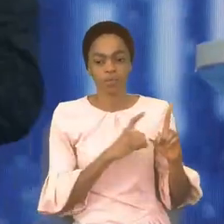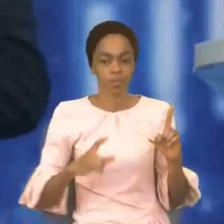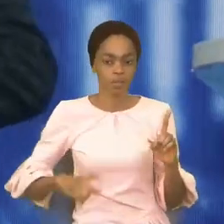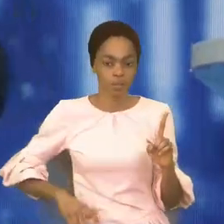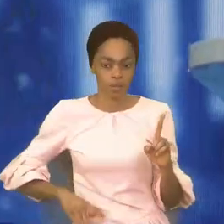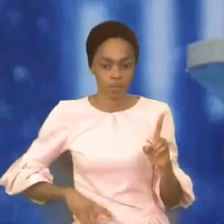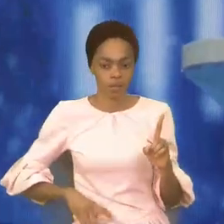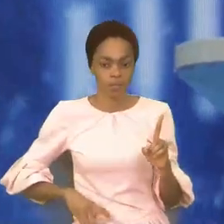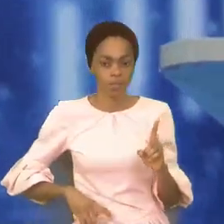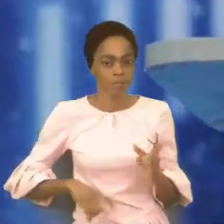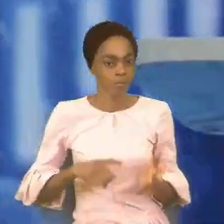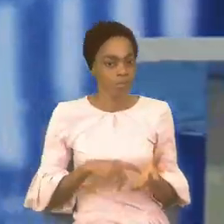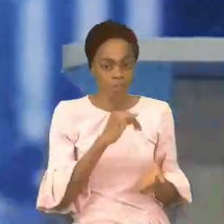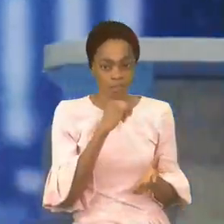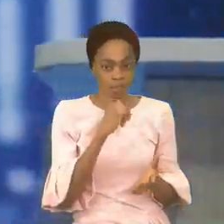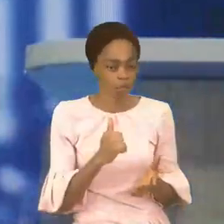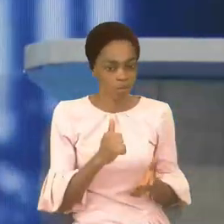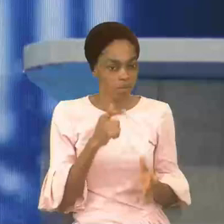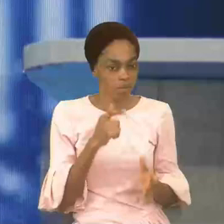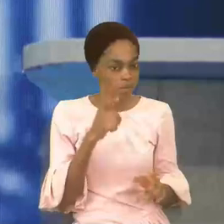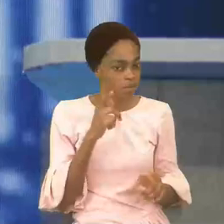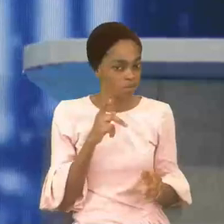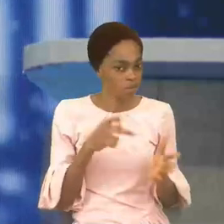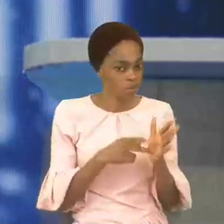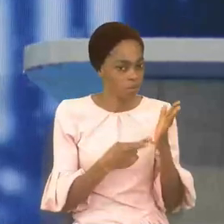afin que les bénédictions du Seigneur,